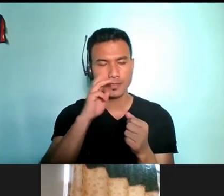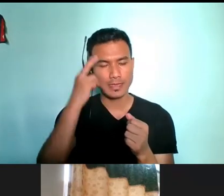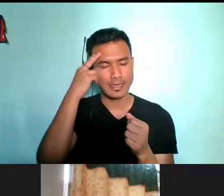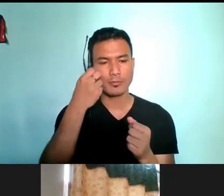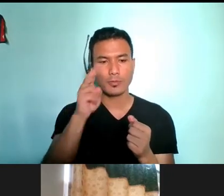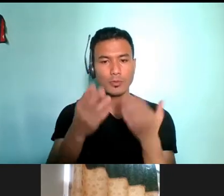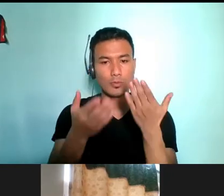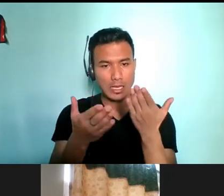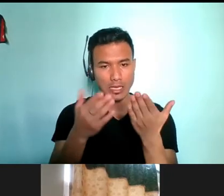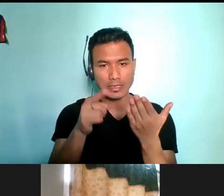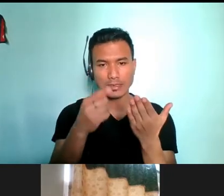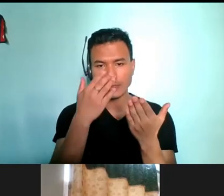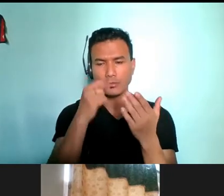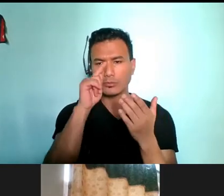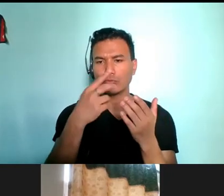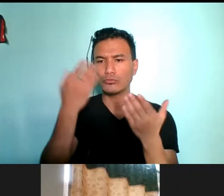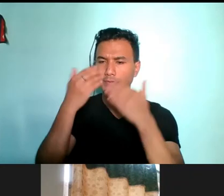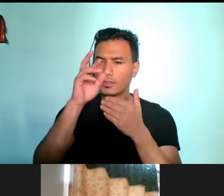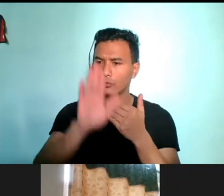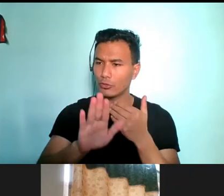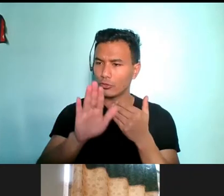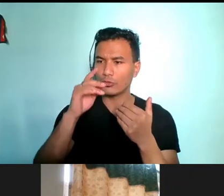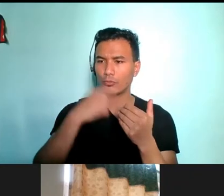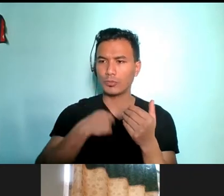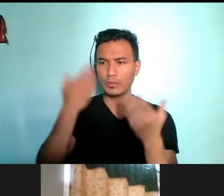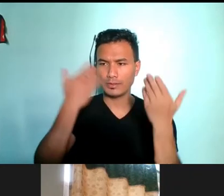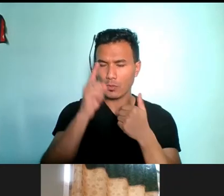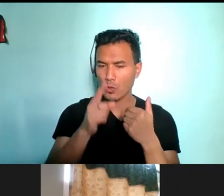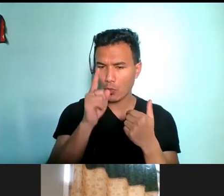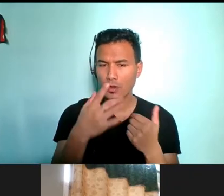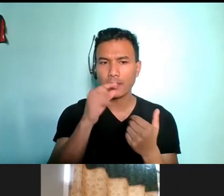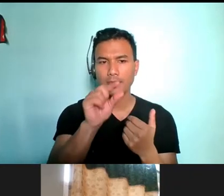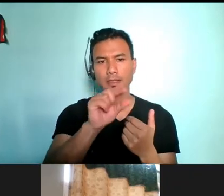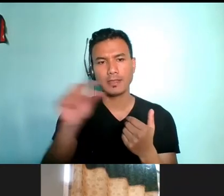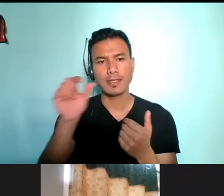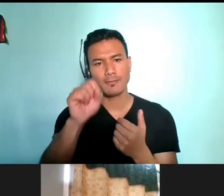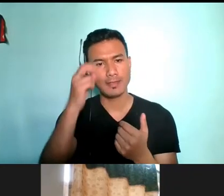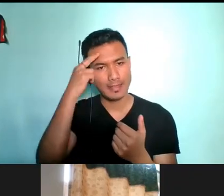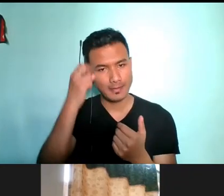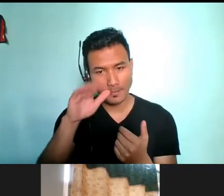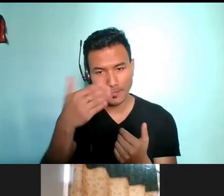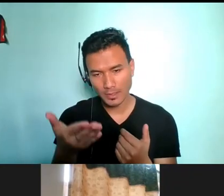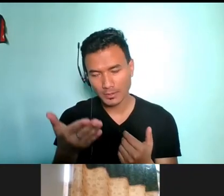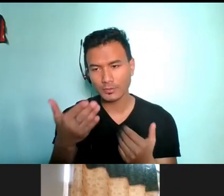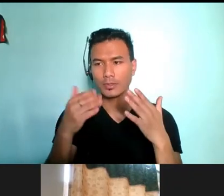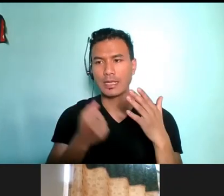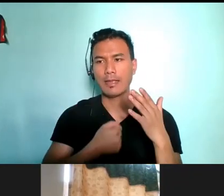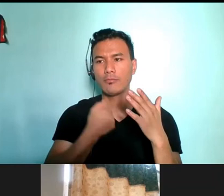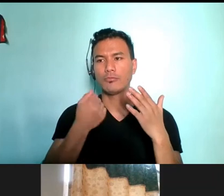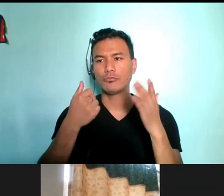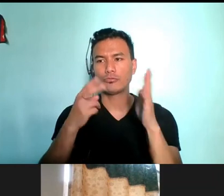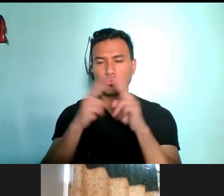खालको चाहिँ हिंसा रहेछ, कसरी म हिंसामा परेको हो कि होइन भन्ने कुरा जाँच्ने कुरा थाहा पाइसकेपछि हजुरहरूले हाम्रो कन्ट्याक्टमा अथवा